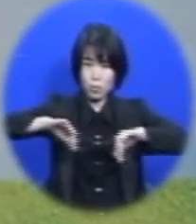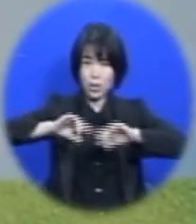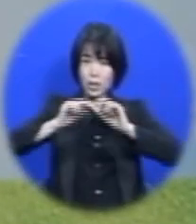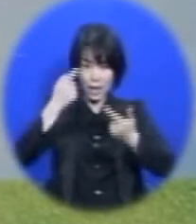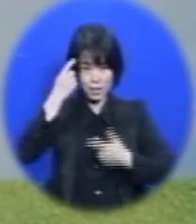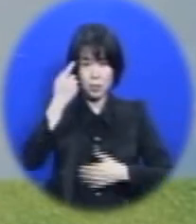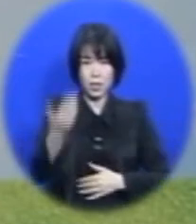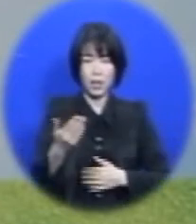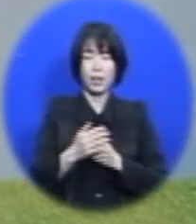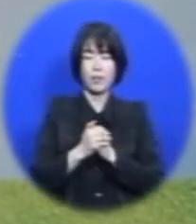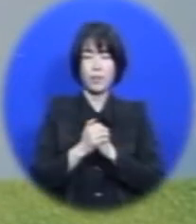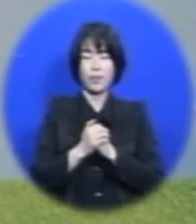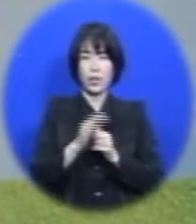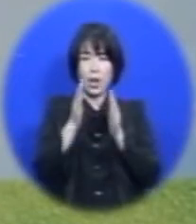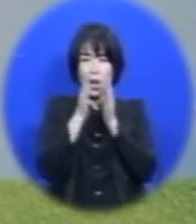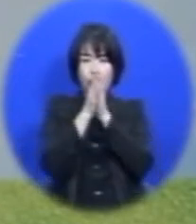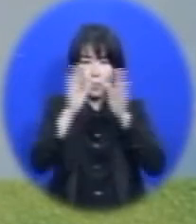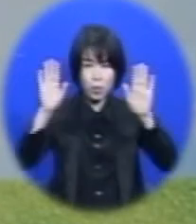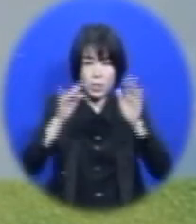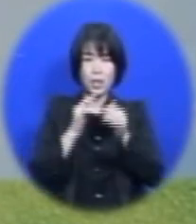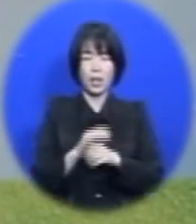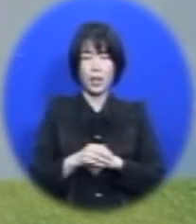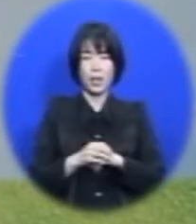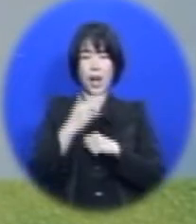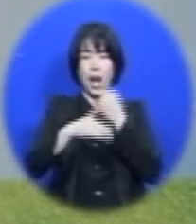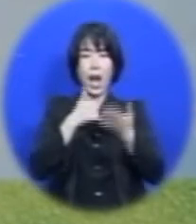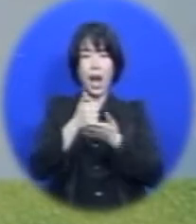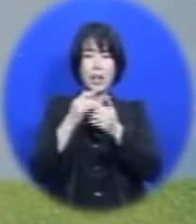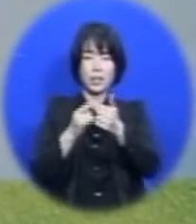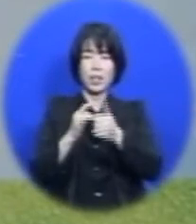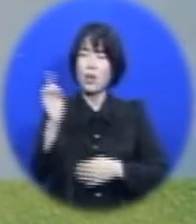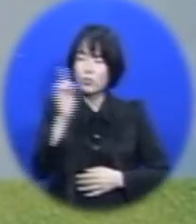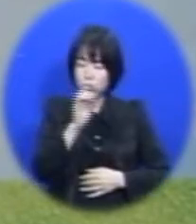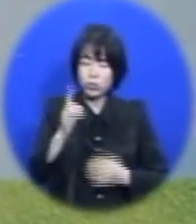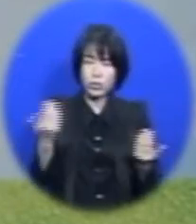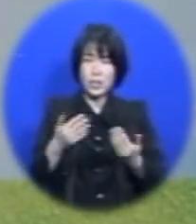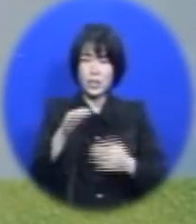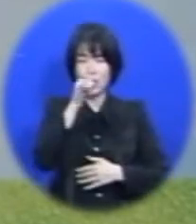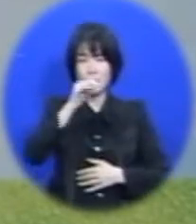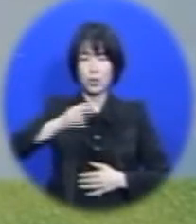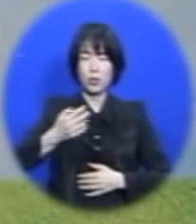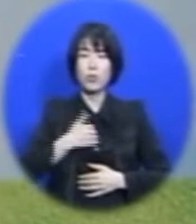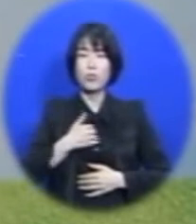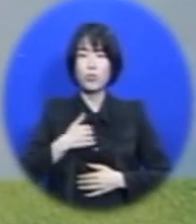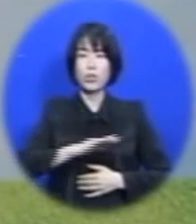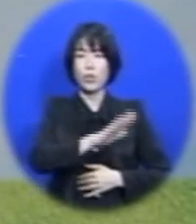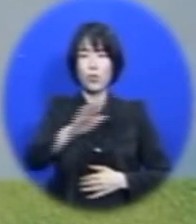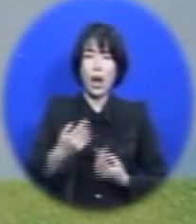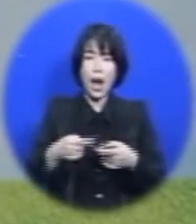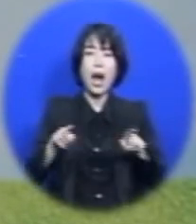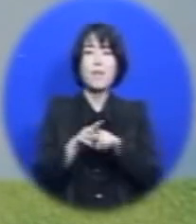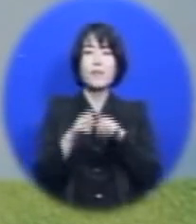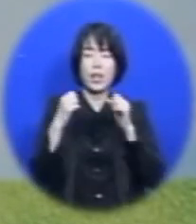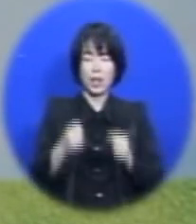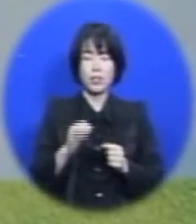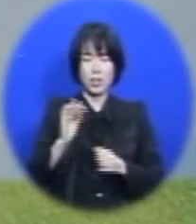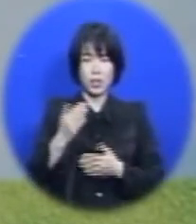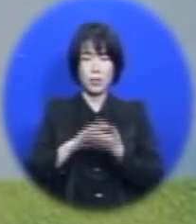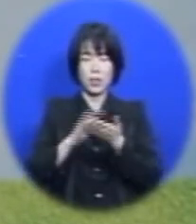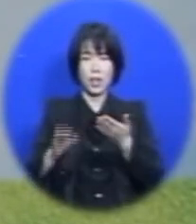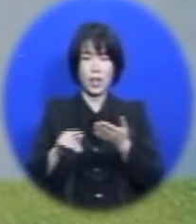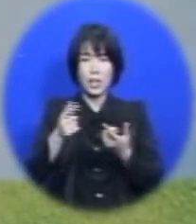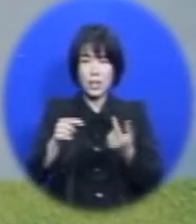아닙니까? 모세가 하나님께 무슨 일이 있어도 저희와 같이 계셔야만 됩니다.